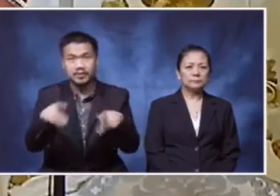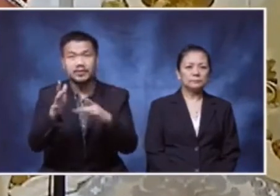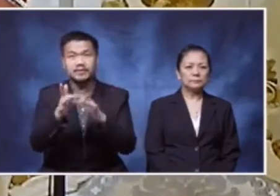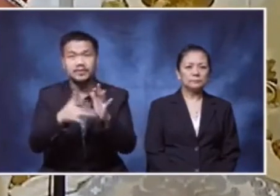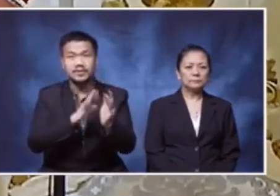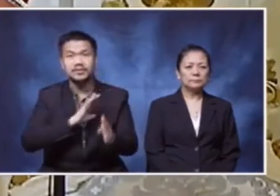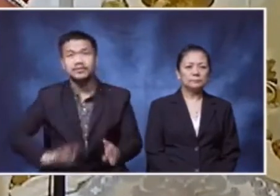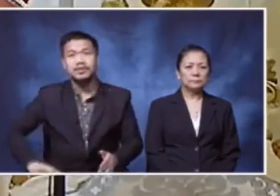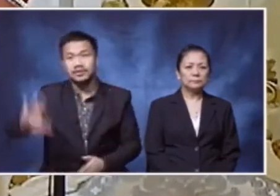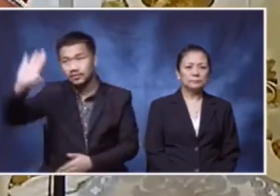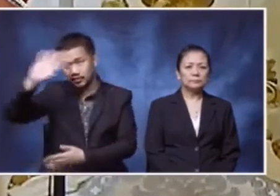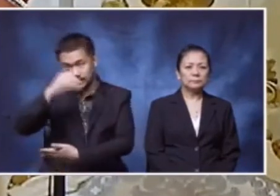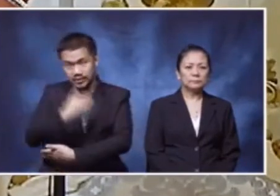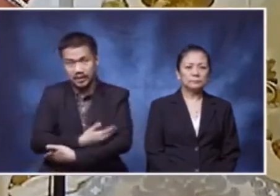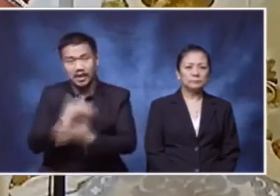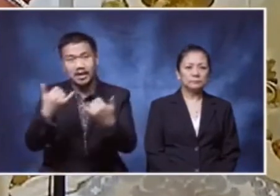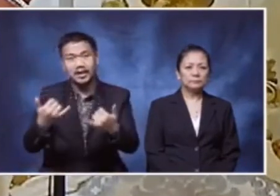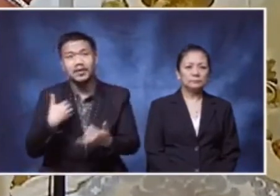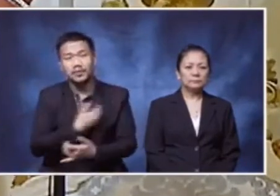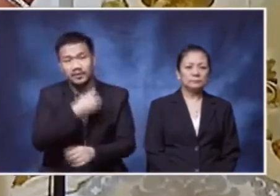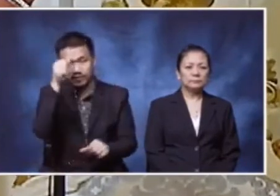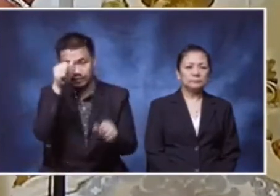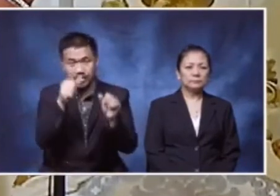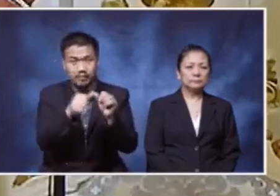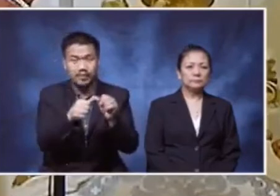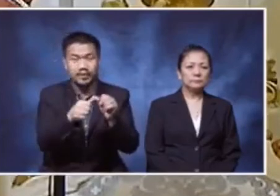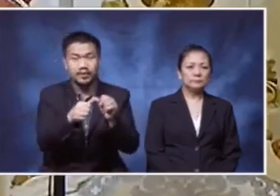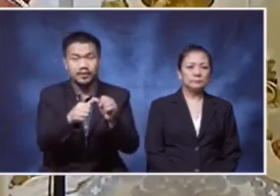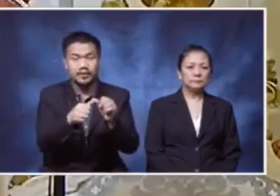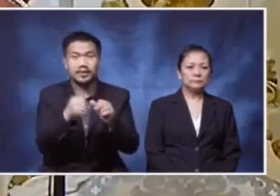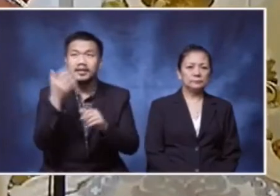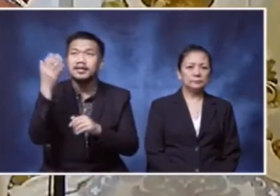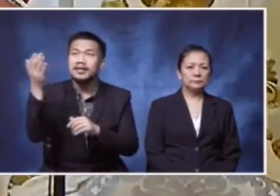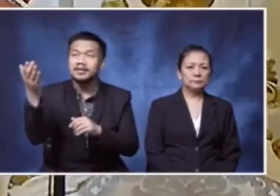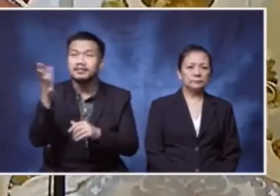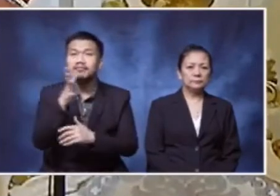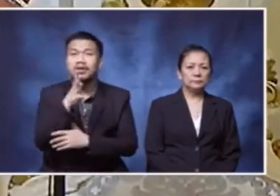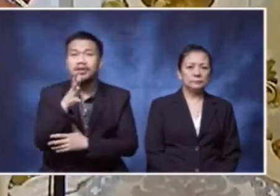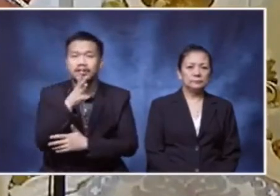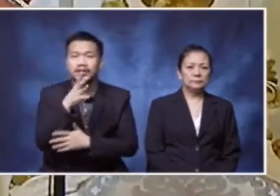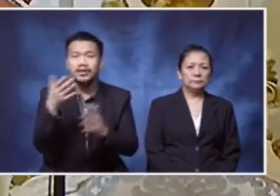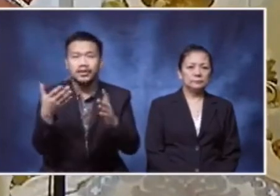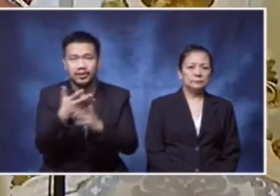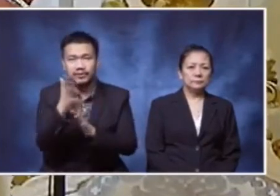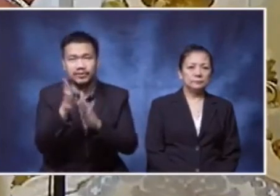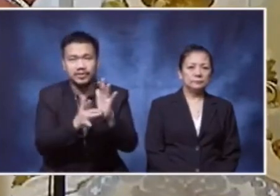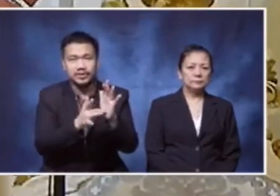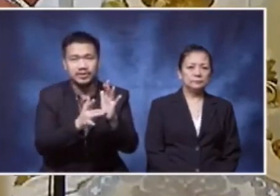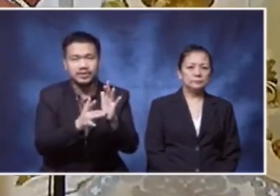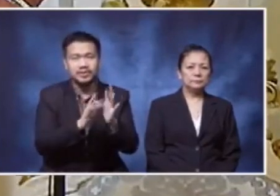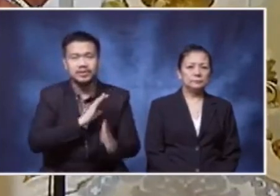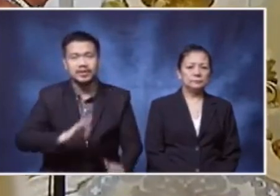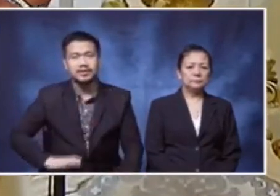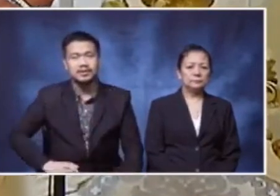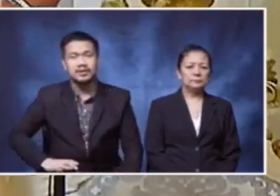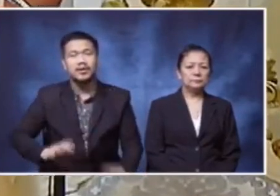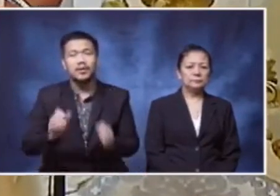anak. Ngayong aming ginugunita ang kanyang ina sa pamamagitan din ni